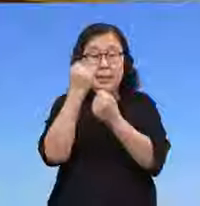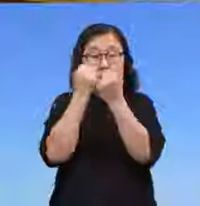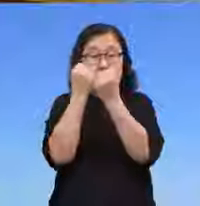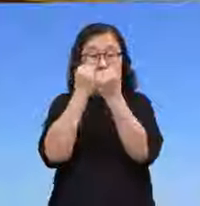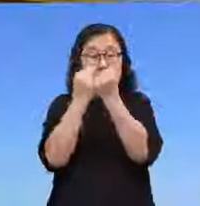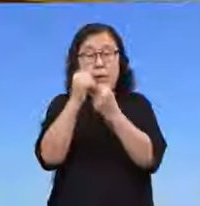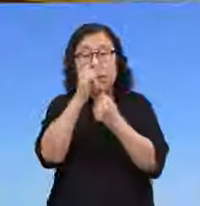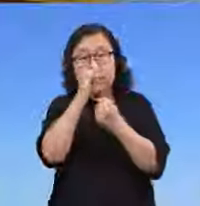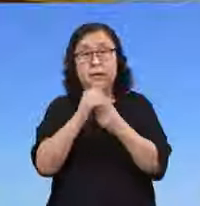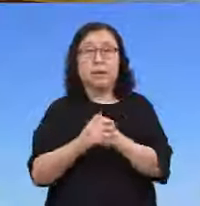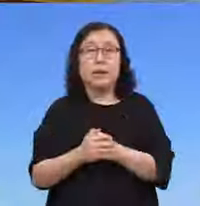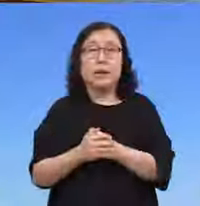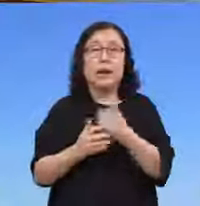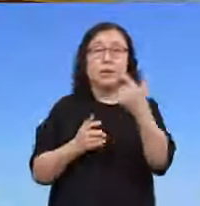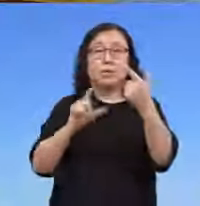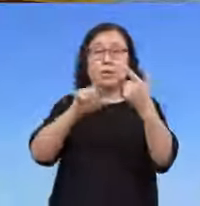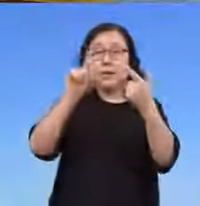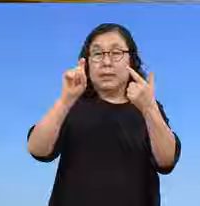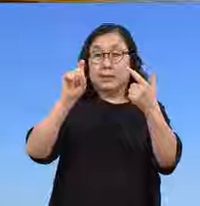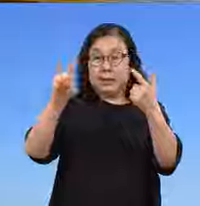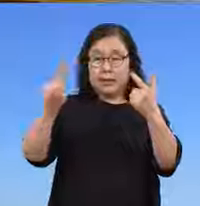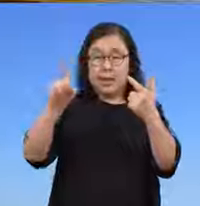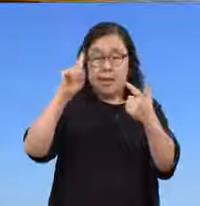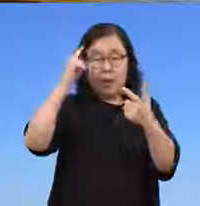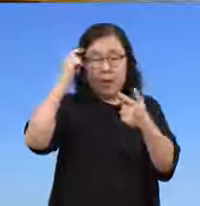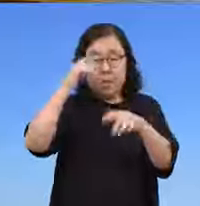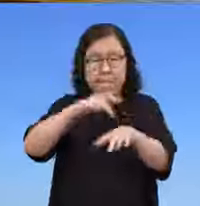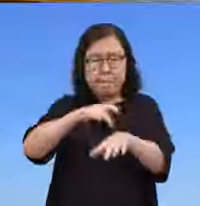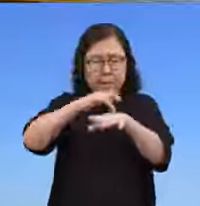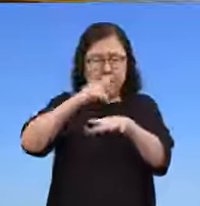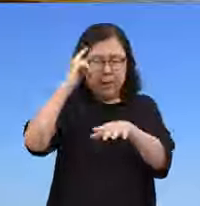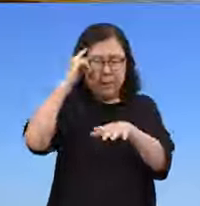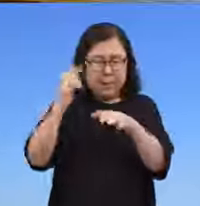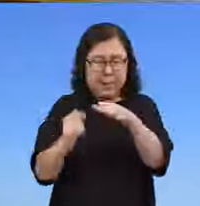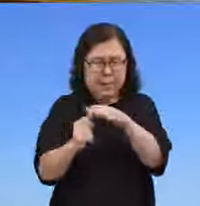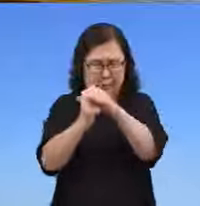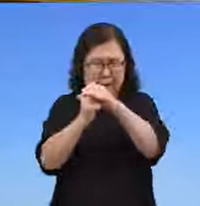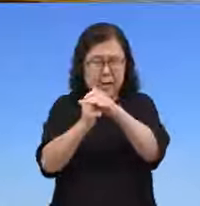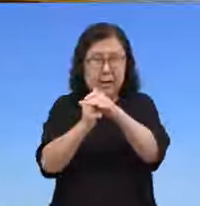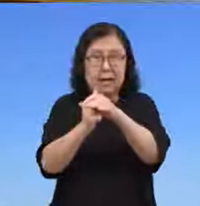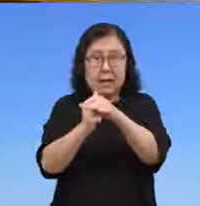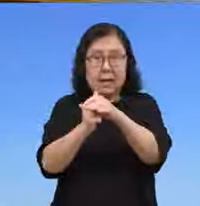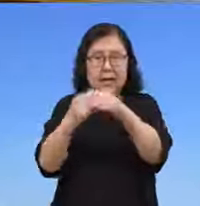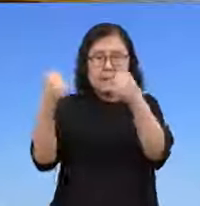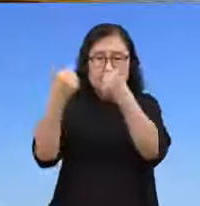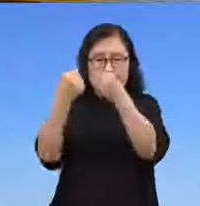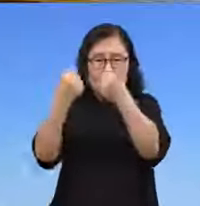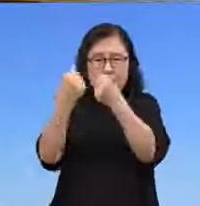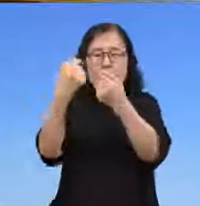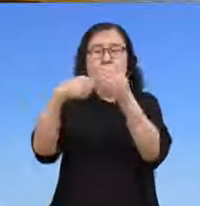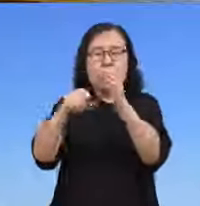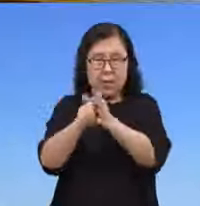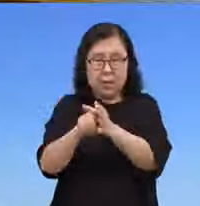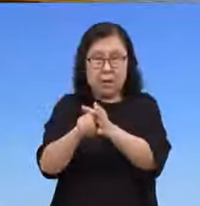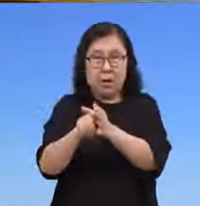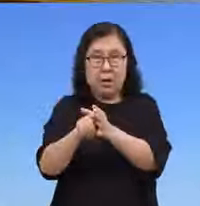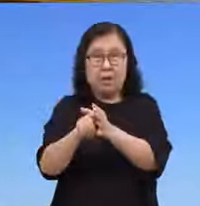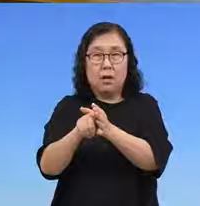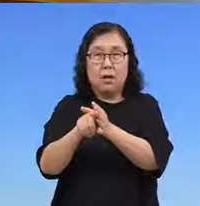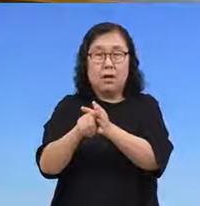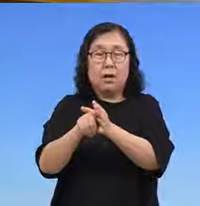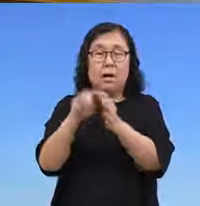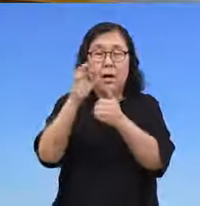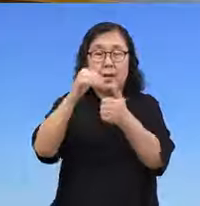저는 보거든요. 11절을 보십시오. 마귀의 간계를 능히 대적하기 위하여, 마귀의 간계를